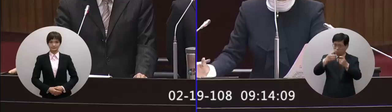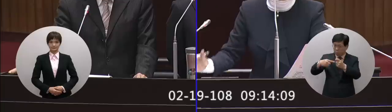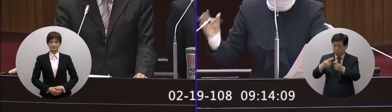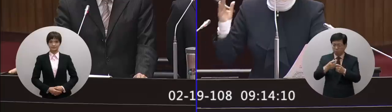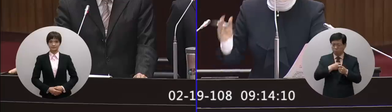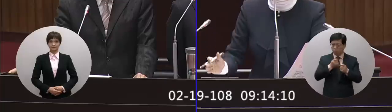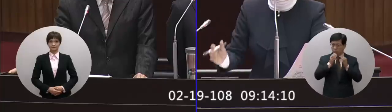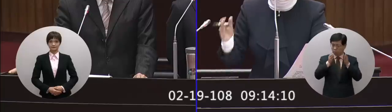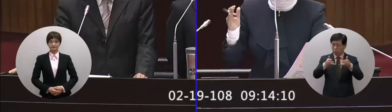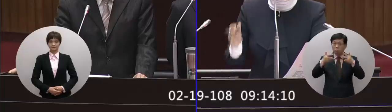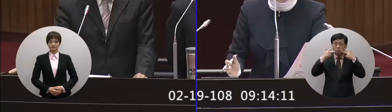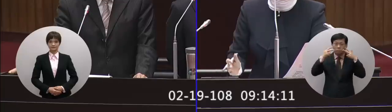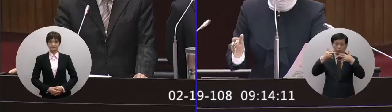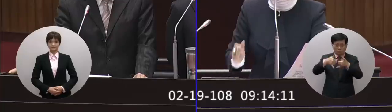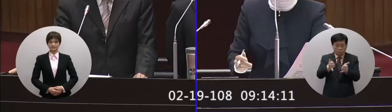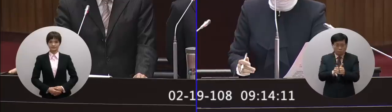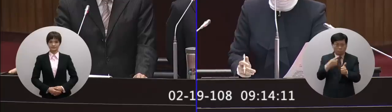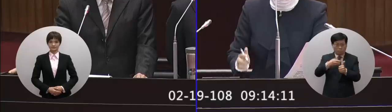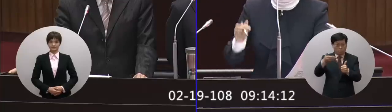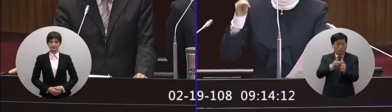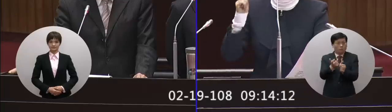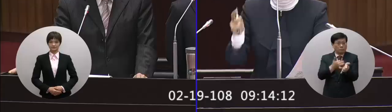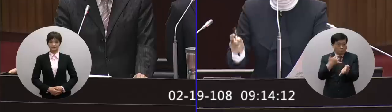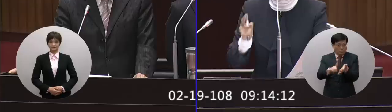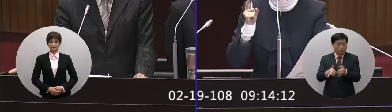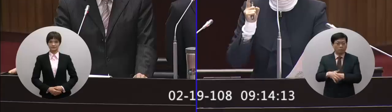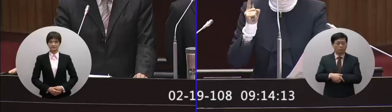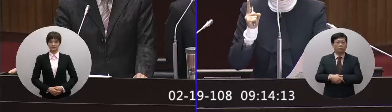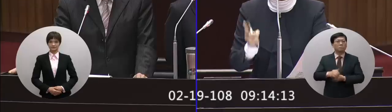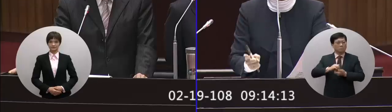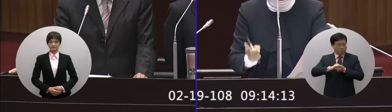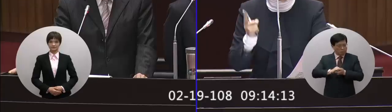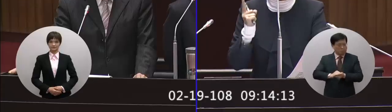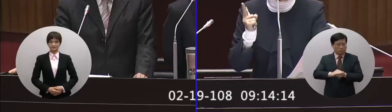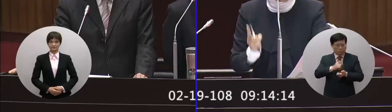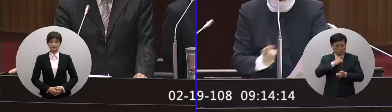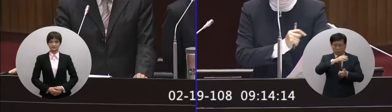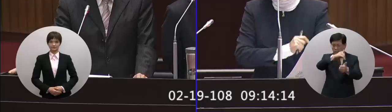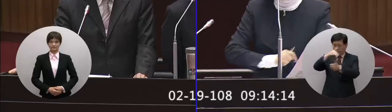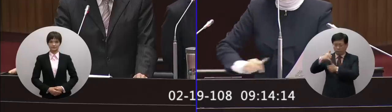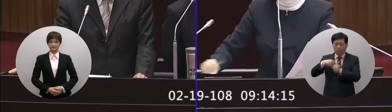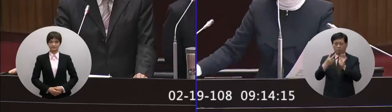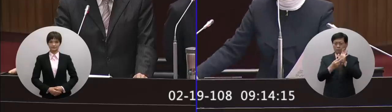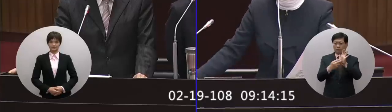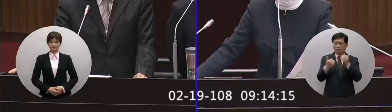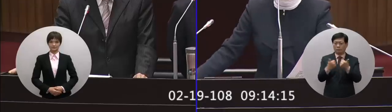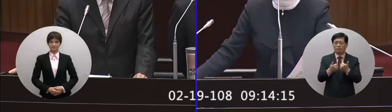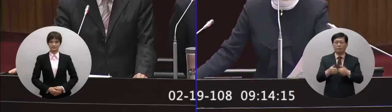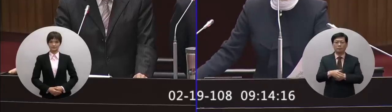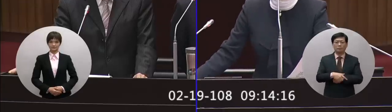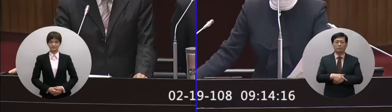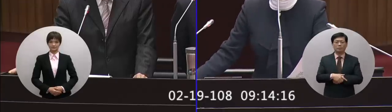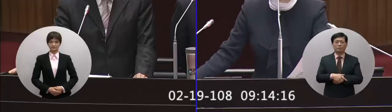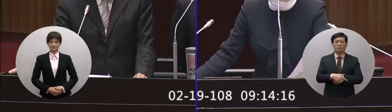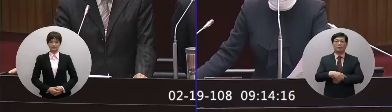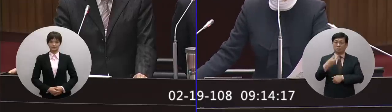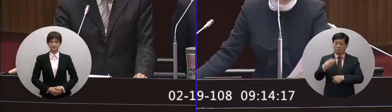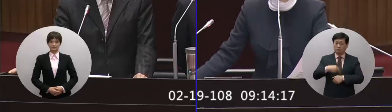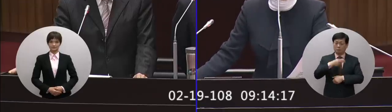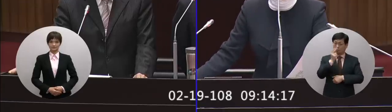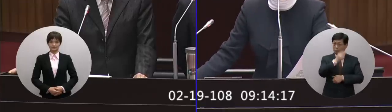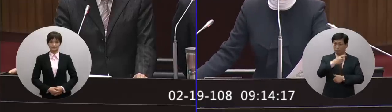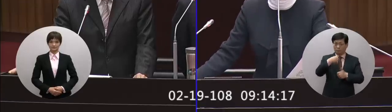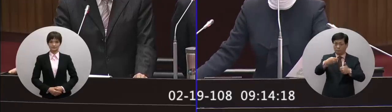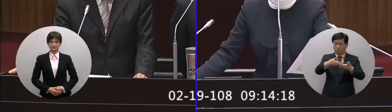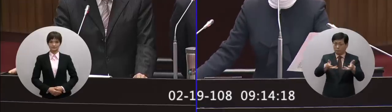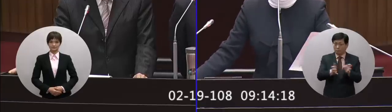要针对原住民族教育的预算，必须要开一场说明会。以及要求